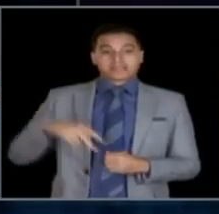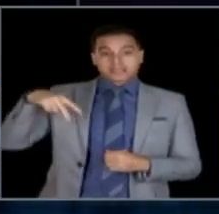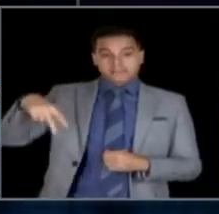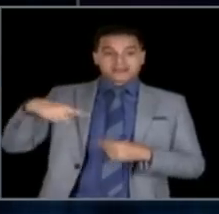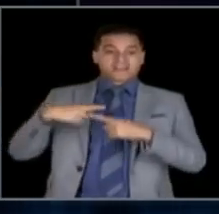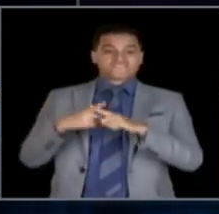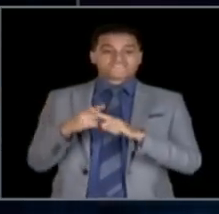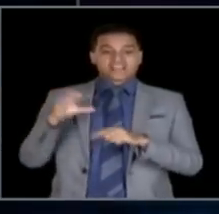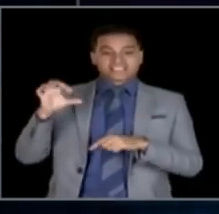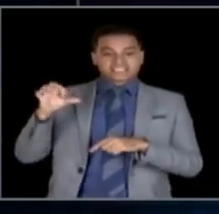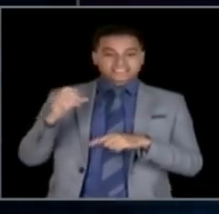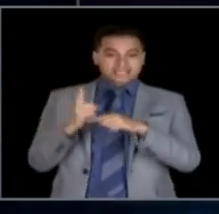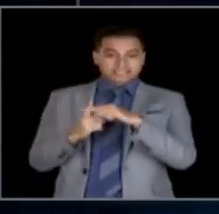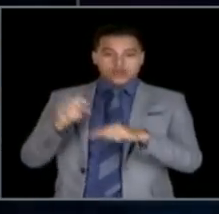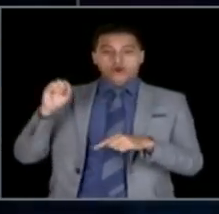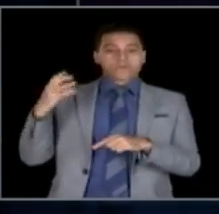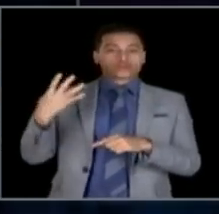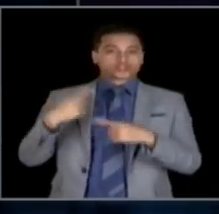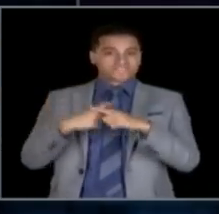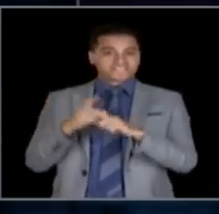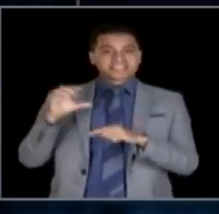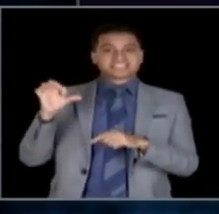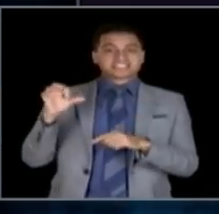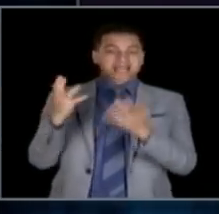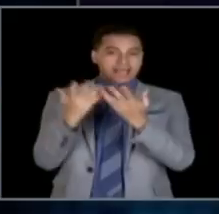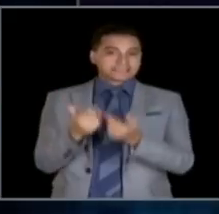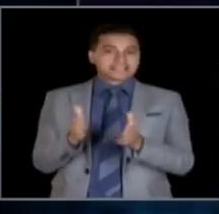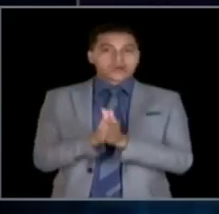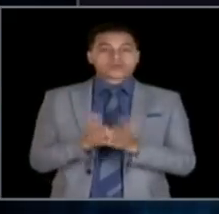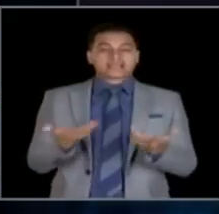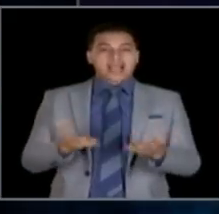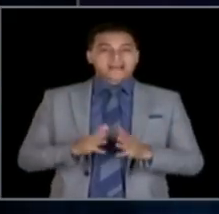8 في 9 زائد 14 في 9